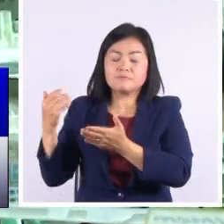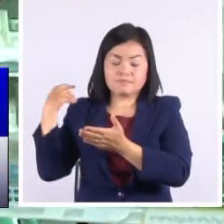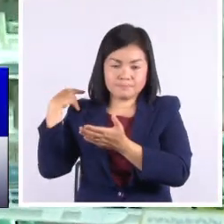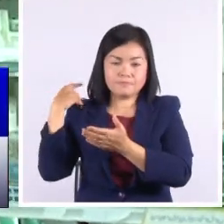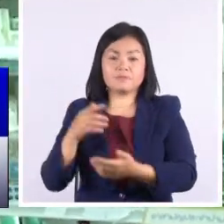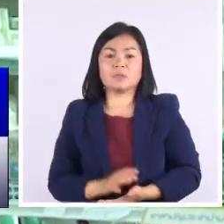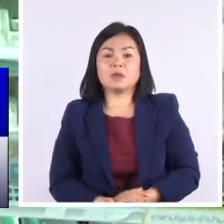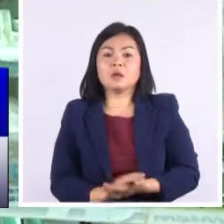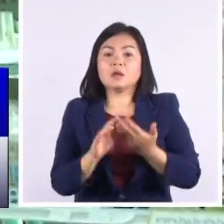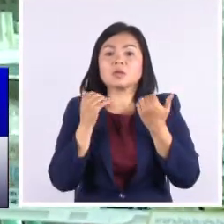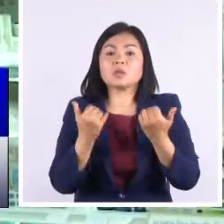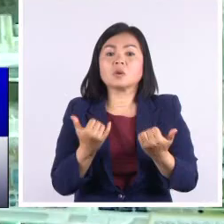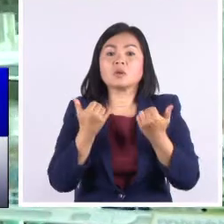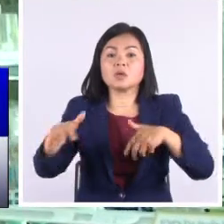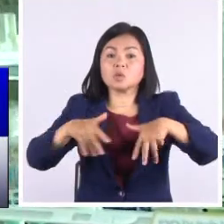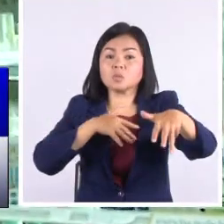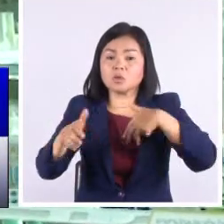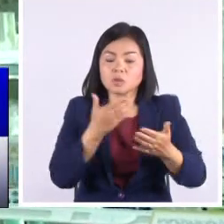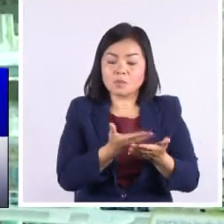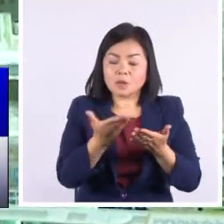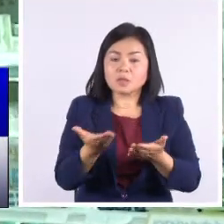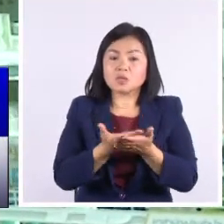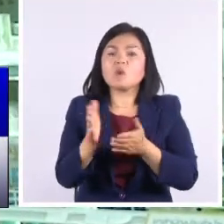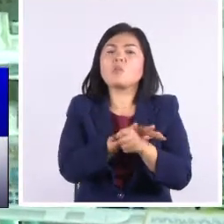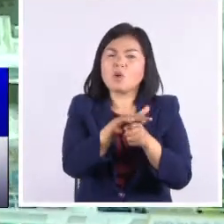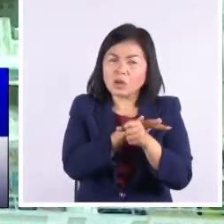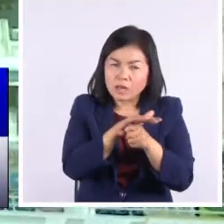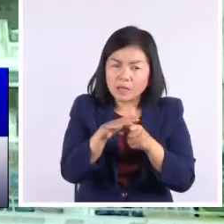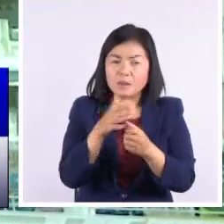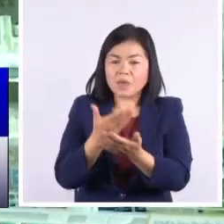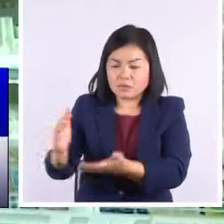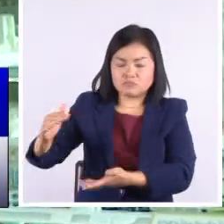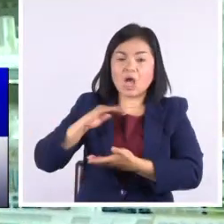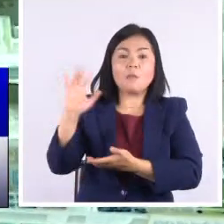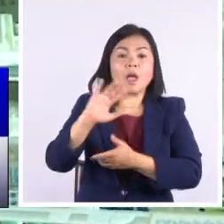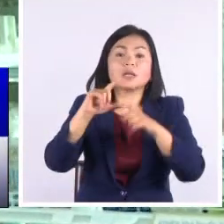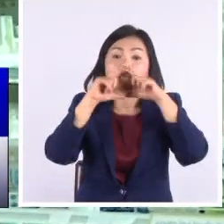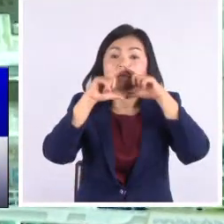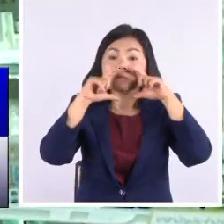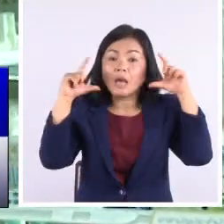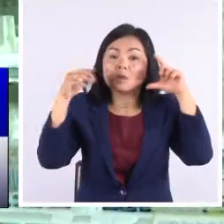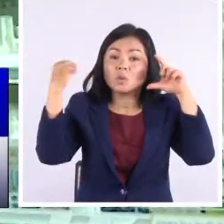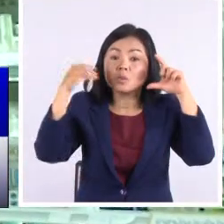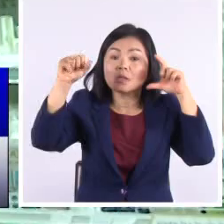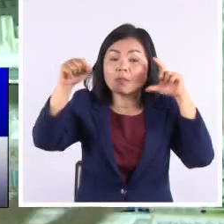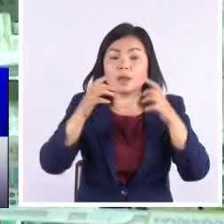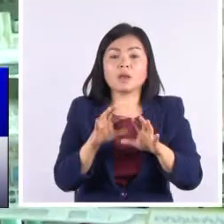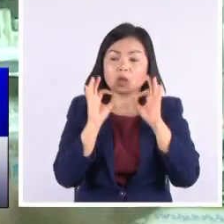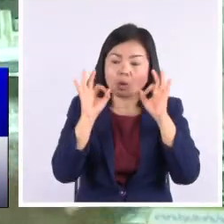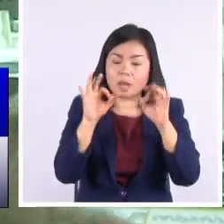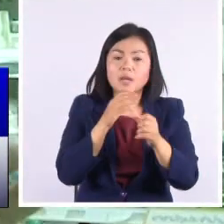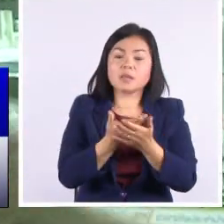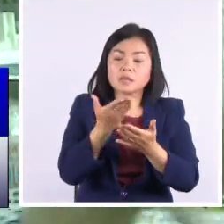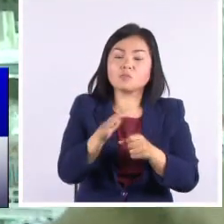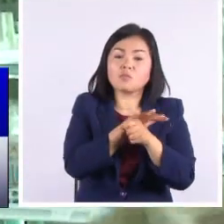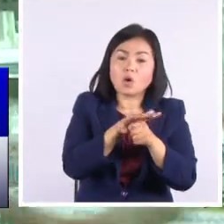เออผมว่าตอนนี้คนที่มาซื้อไรก็ซื้อเท่าที่จำเป็นอย่างเช่นหน้ากากมันจะคิดว่าอยู่แล้วก็โอเคซื้อในปริมาณที่พอ